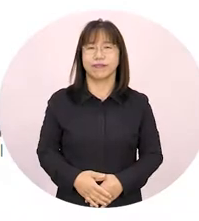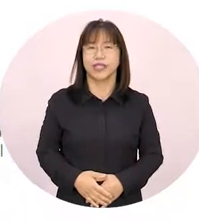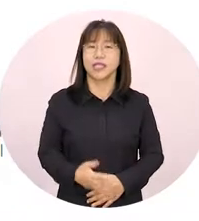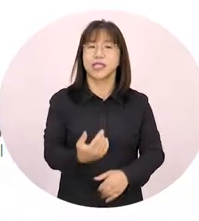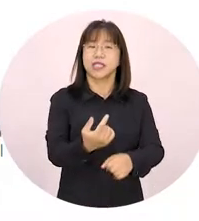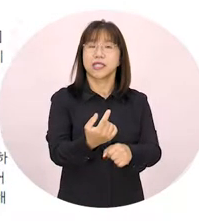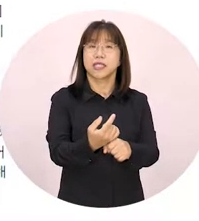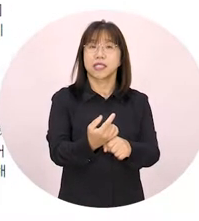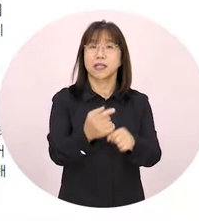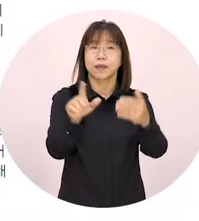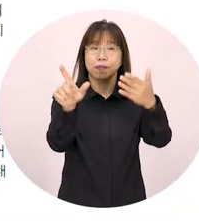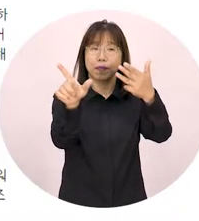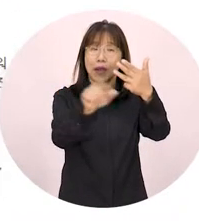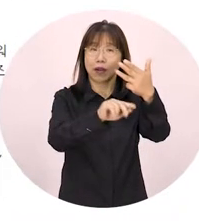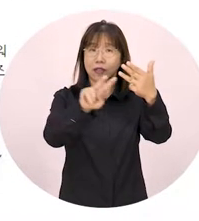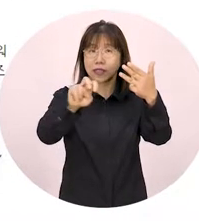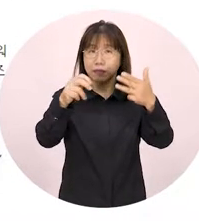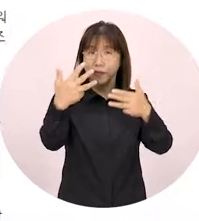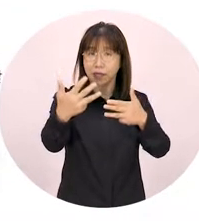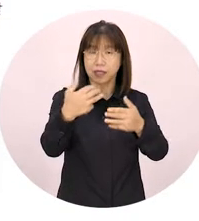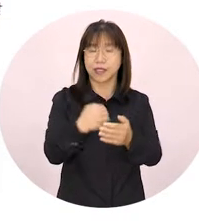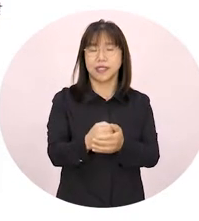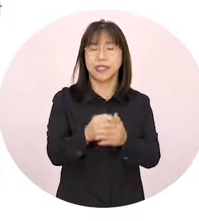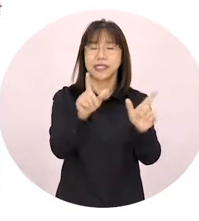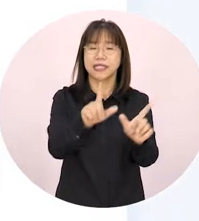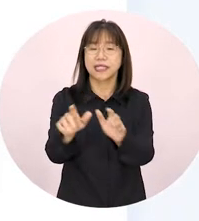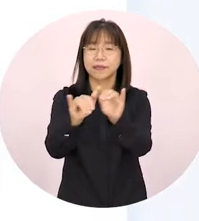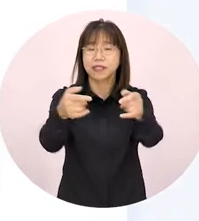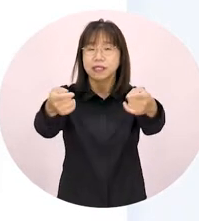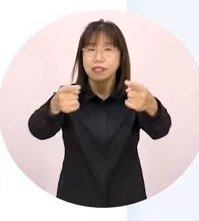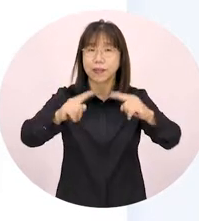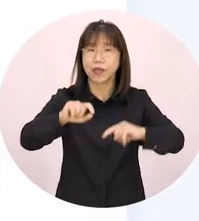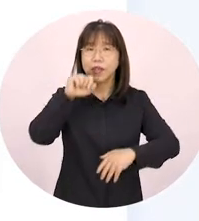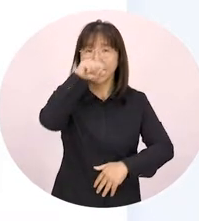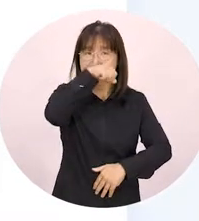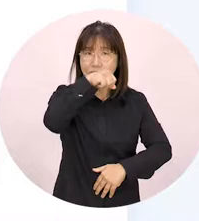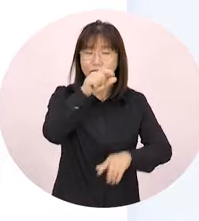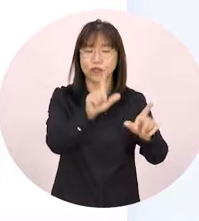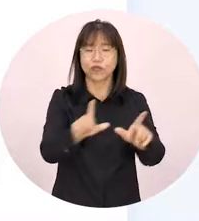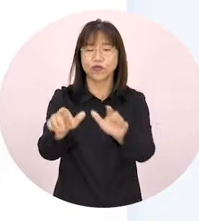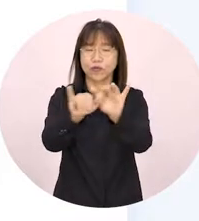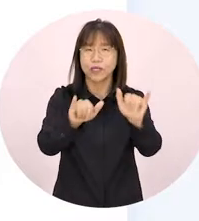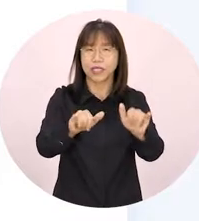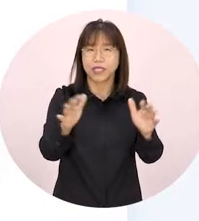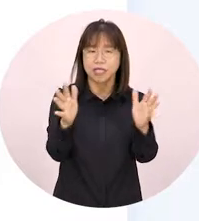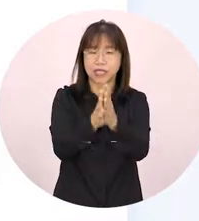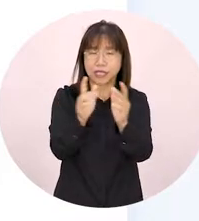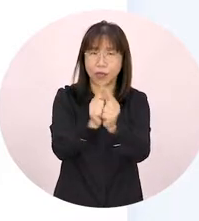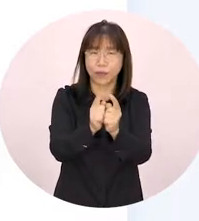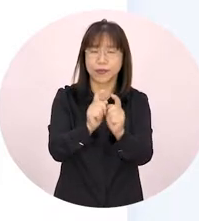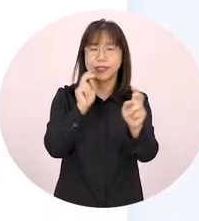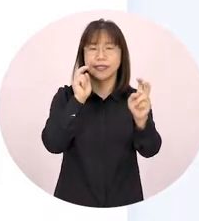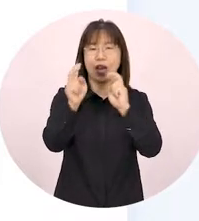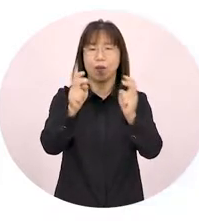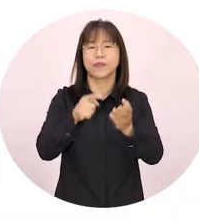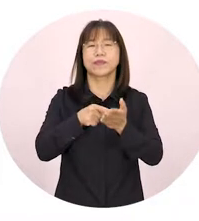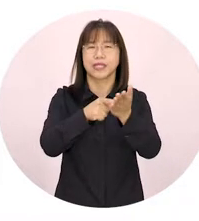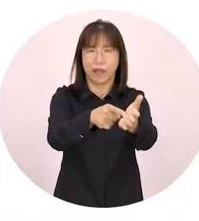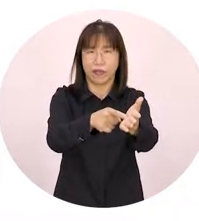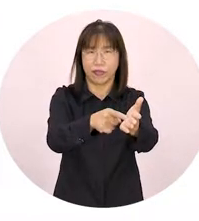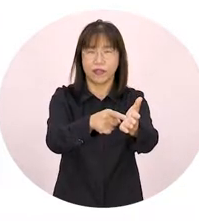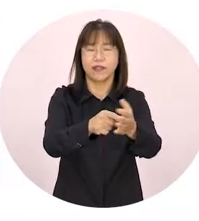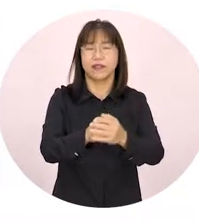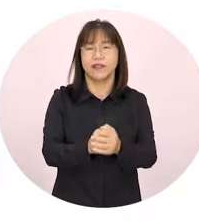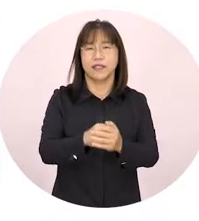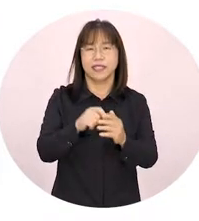지난달 28일 온라인으로 진행된 시민 참여예산 한마당 총회를 통해 주민이 직접 사업을 제안하고 선정하는 제도인